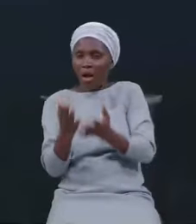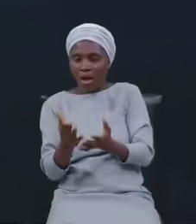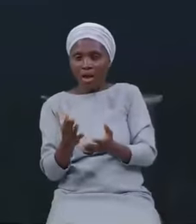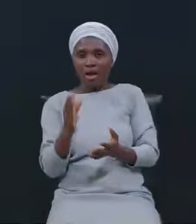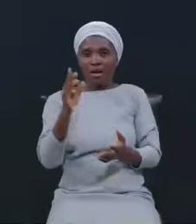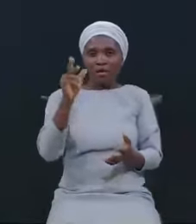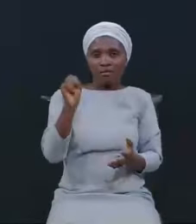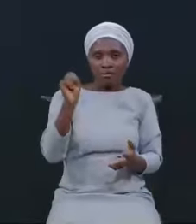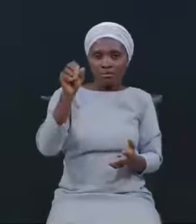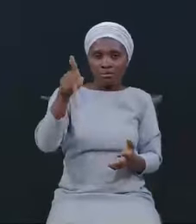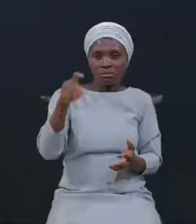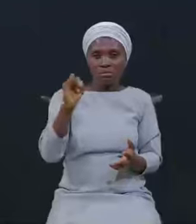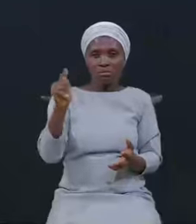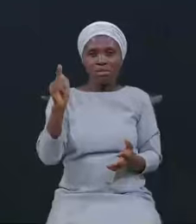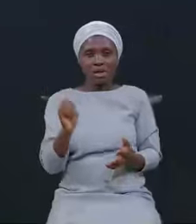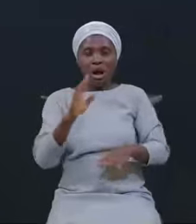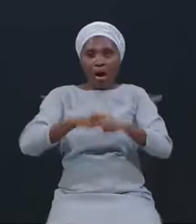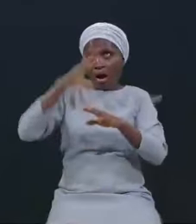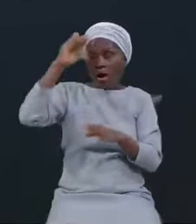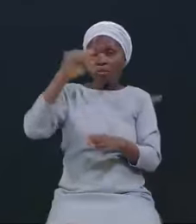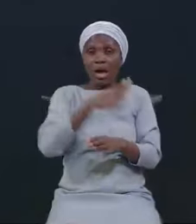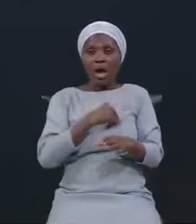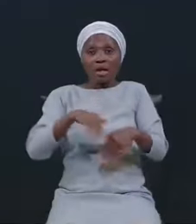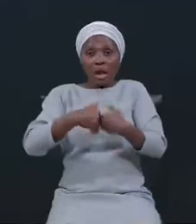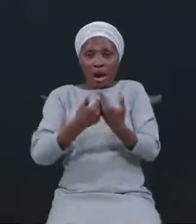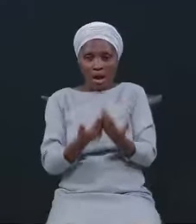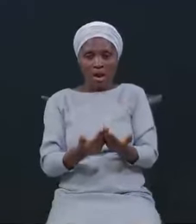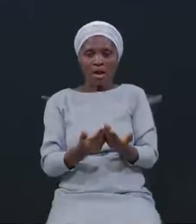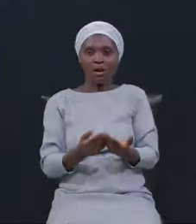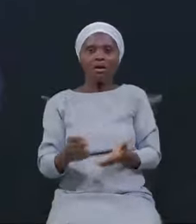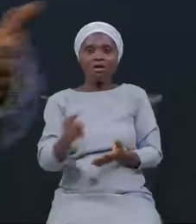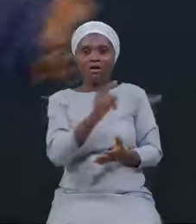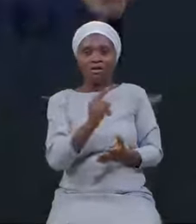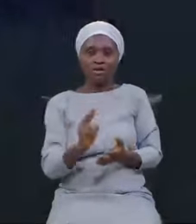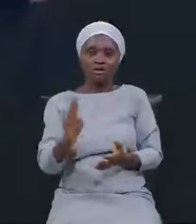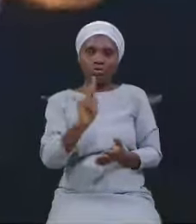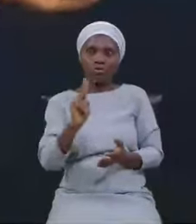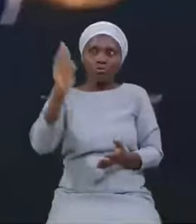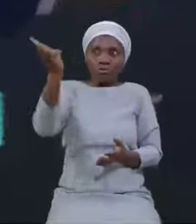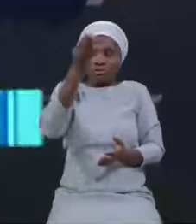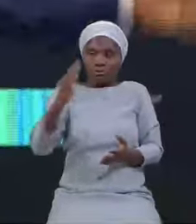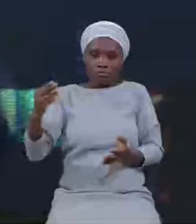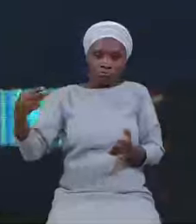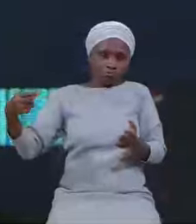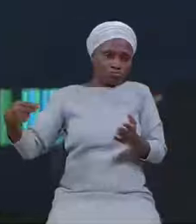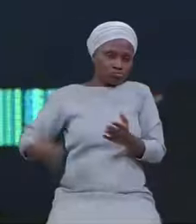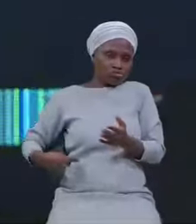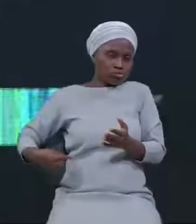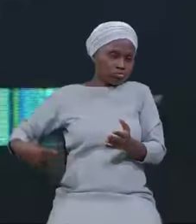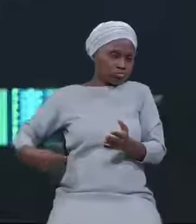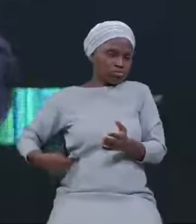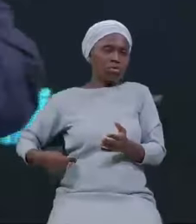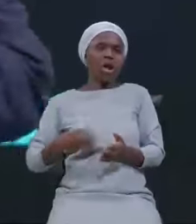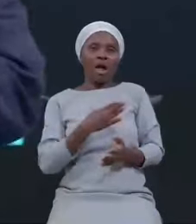Comment ils ont percé son côté par l'épée. Vous comprenez comment l'a crucifié,